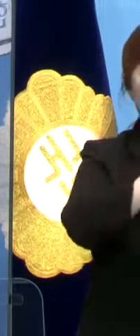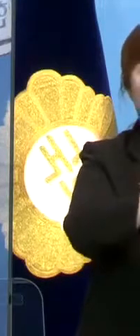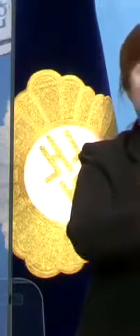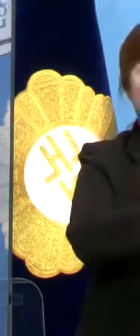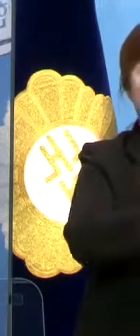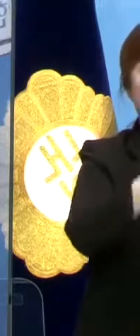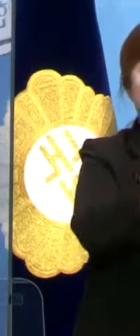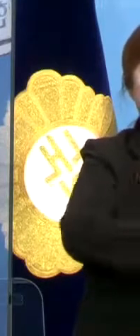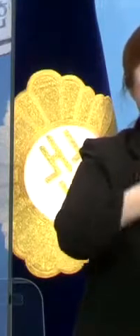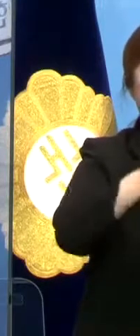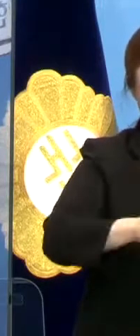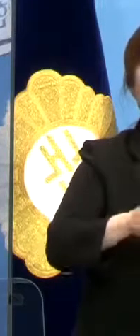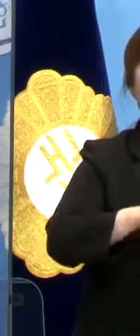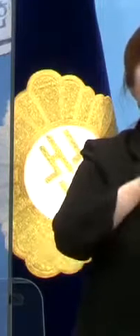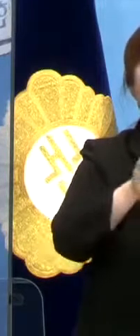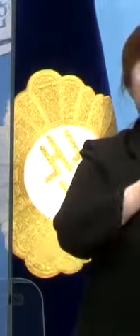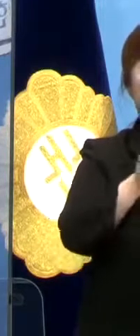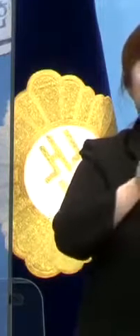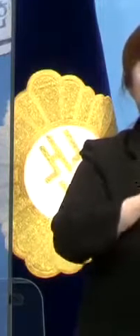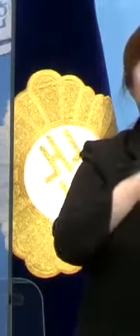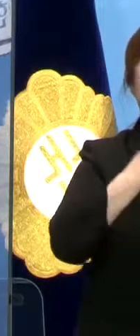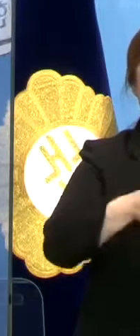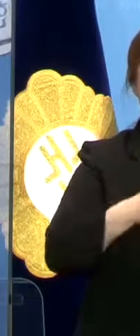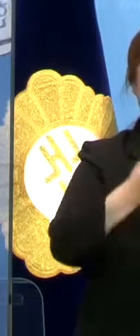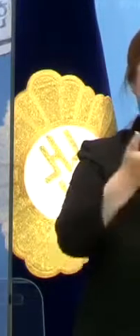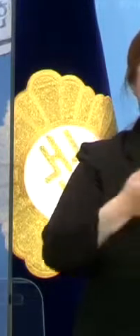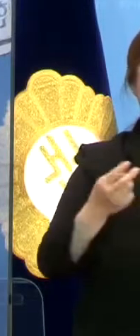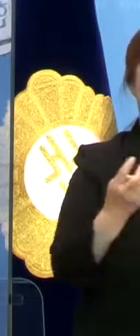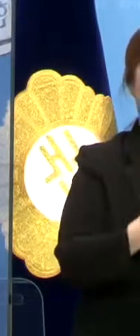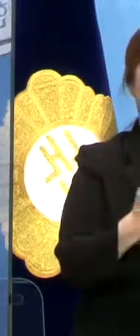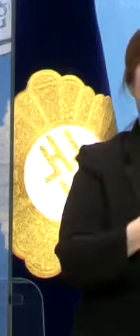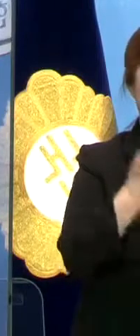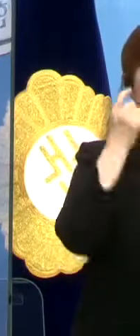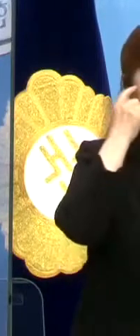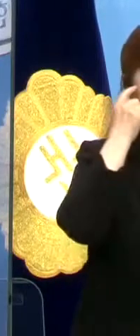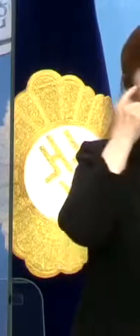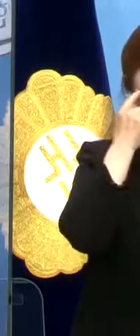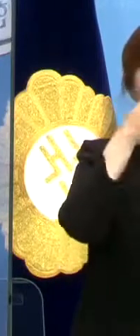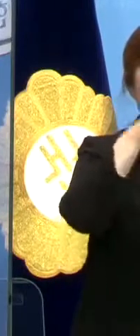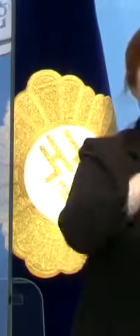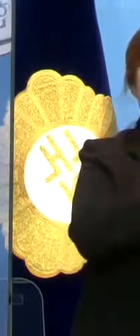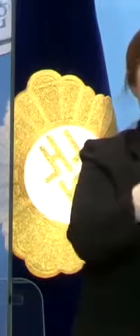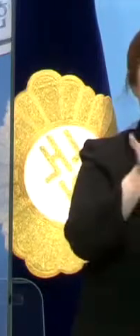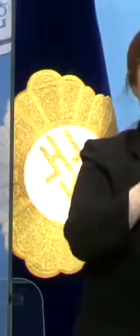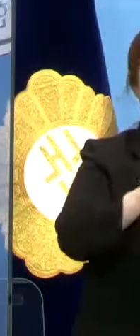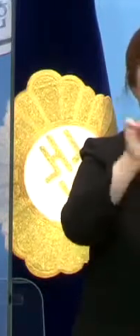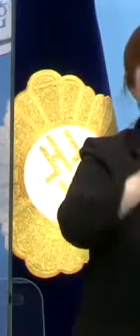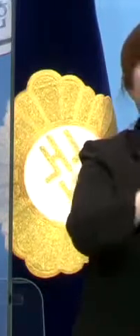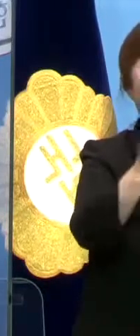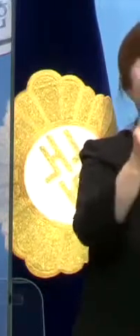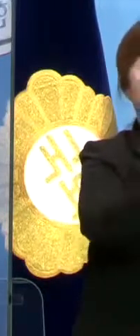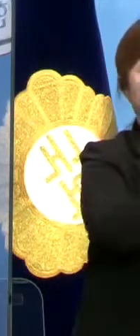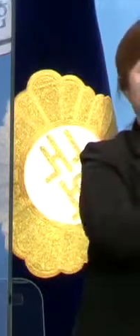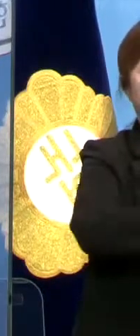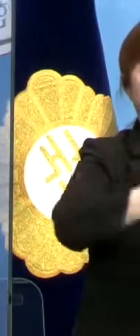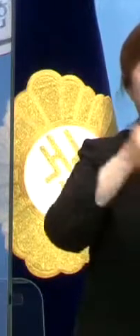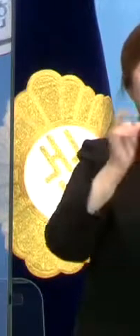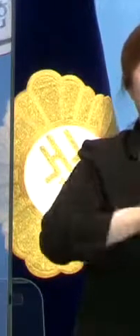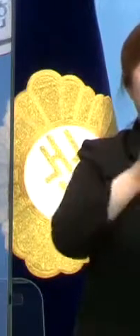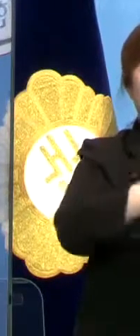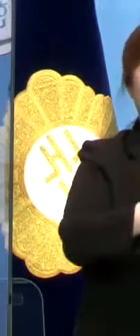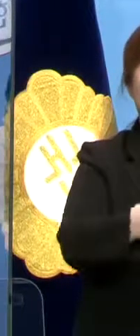정당한 사회적 평가를 받는 길이라고 생각합니다 국 탕 의 전향적인 태도 변화를 강력하게